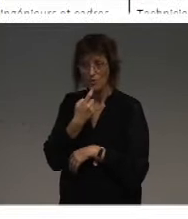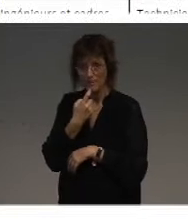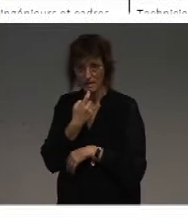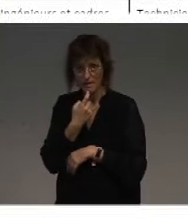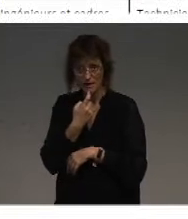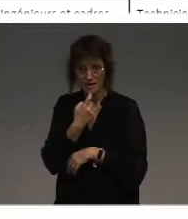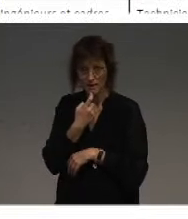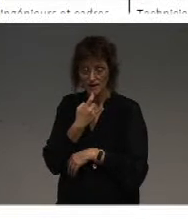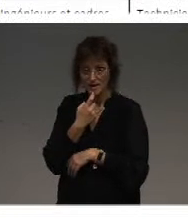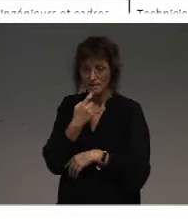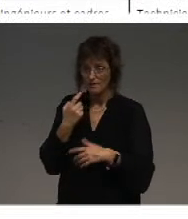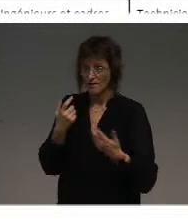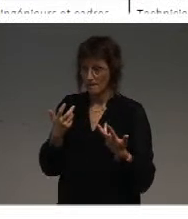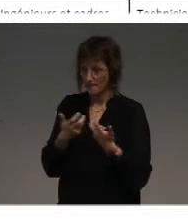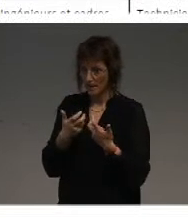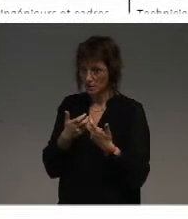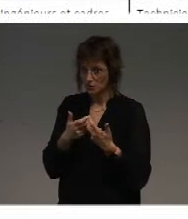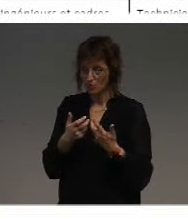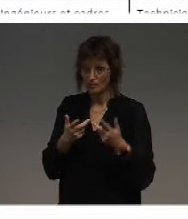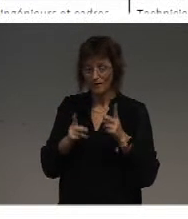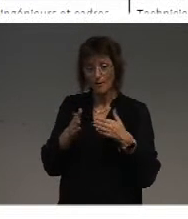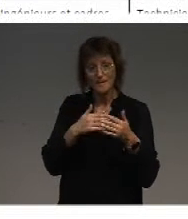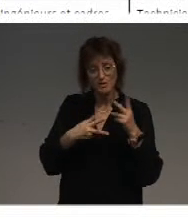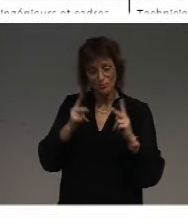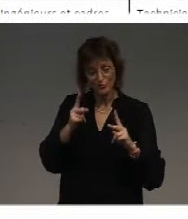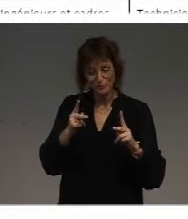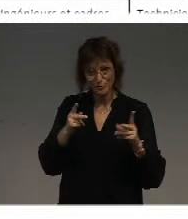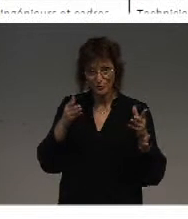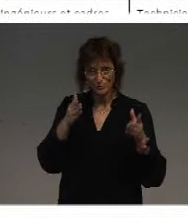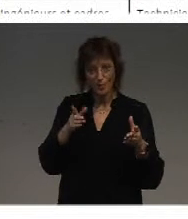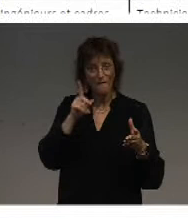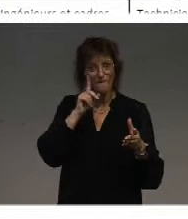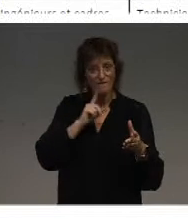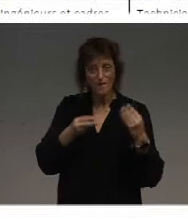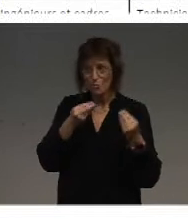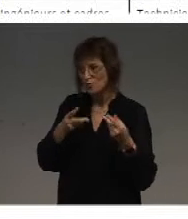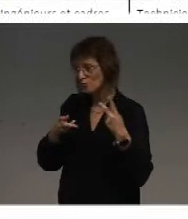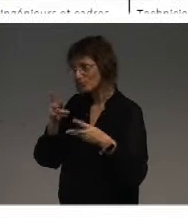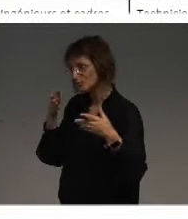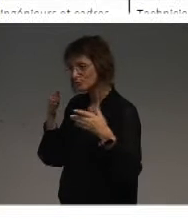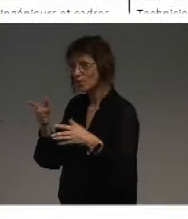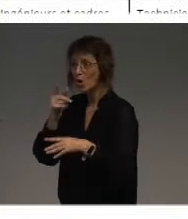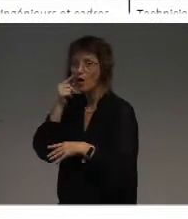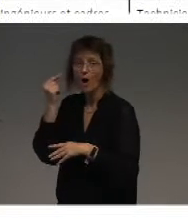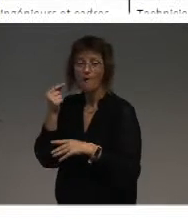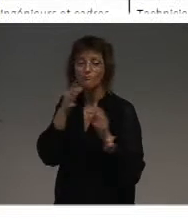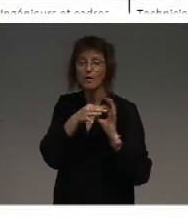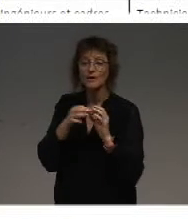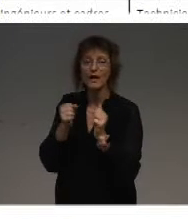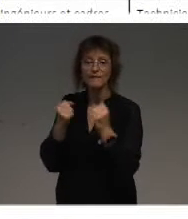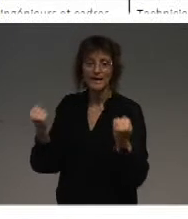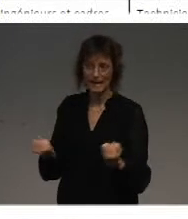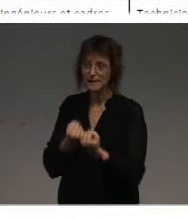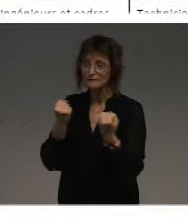très représentés soit par des hommes, soit plutôt par des femmes, donc qui sont en fait en général en fonction de l'activité qui parfois d'ailleurs est